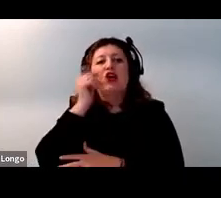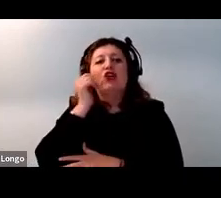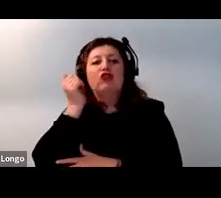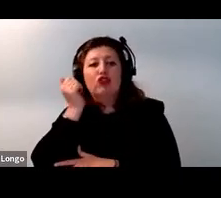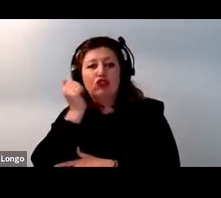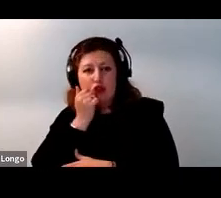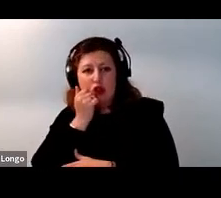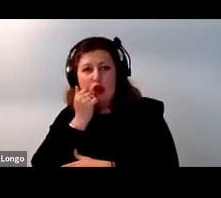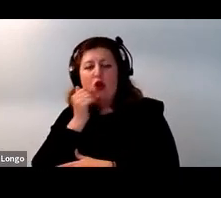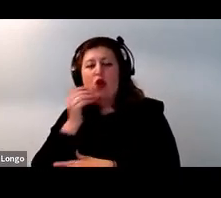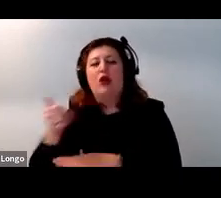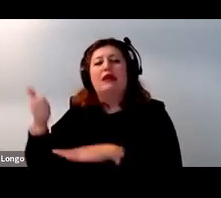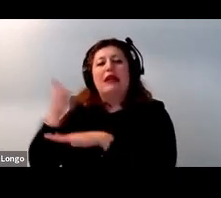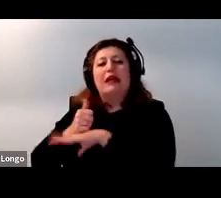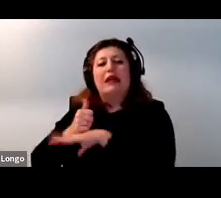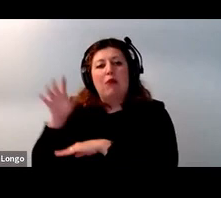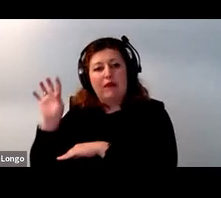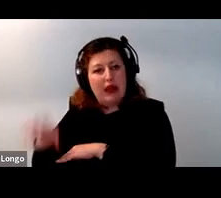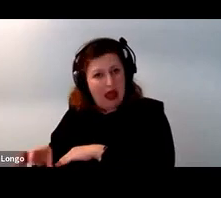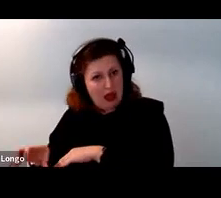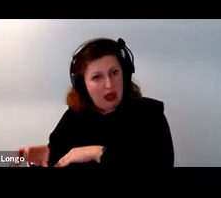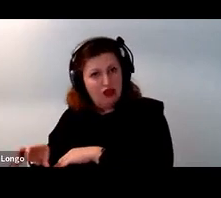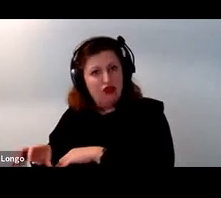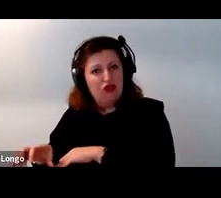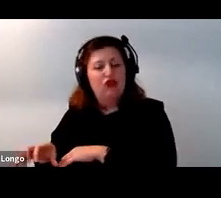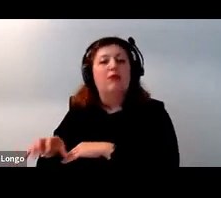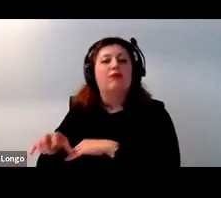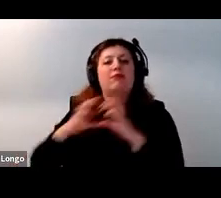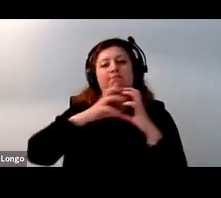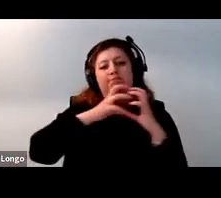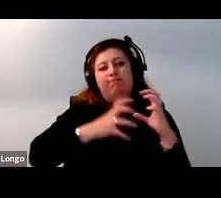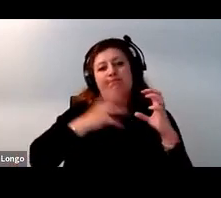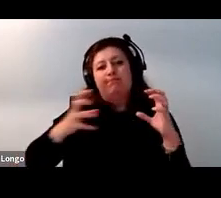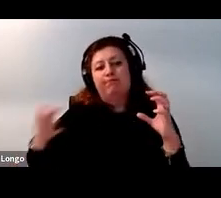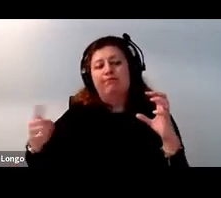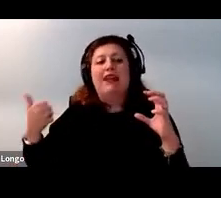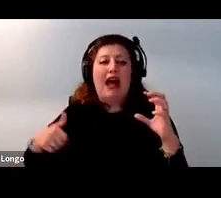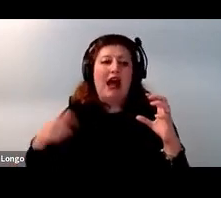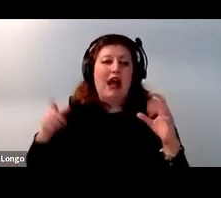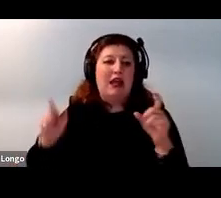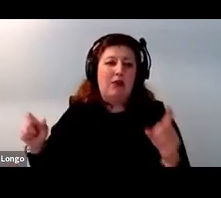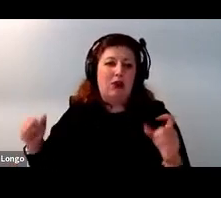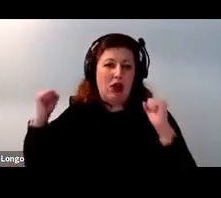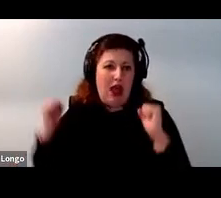i capi villaggio e le persone sul posto. E,